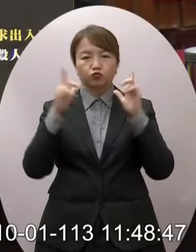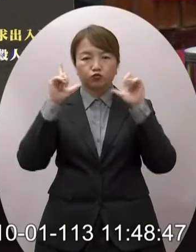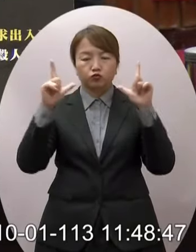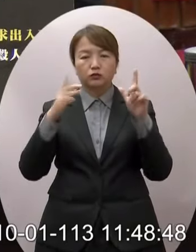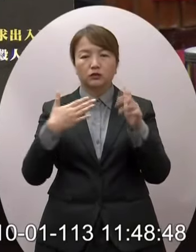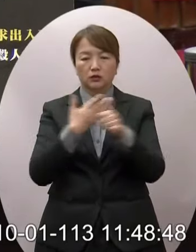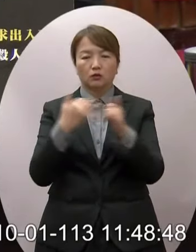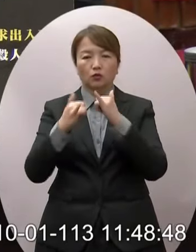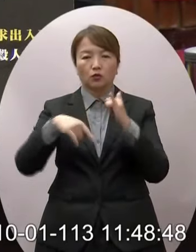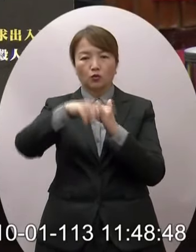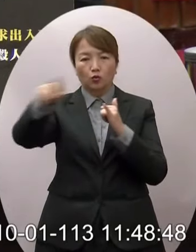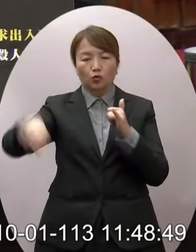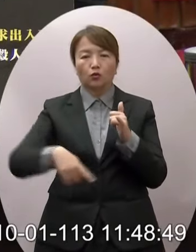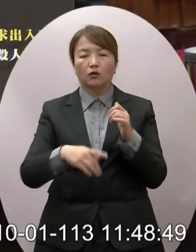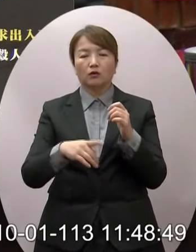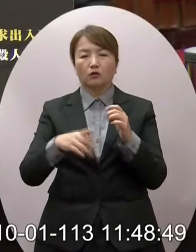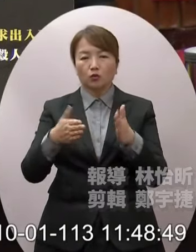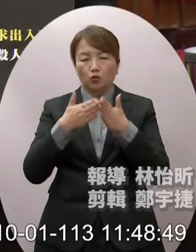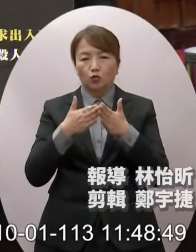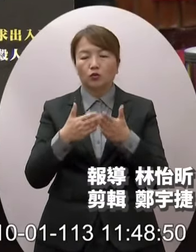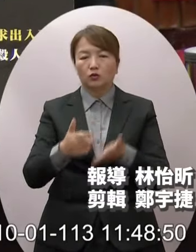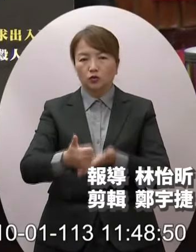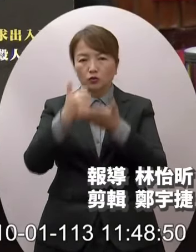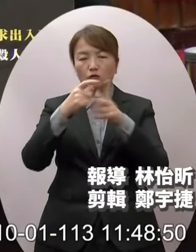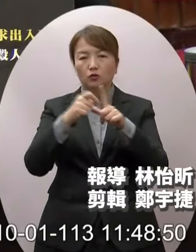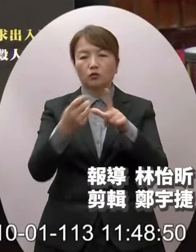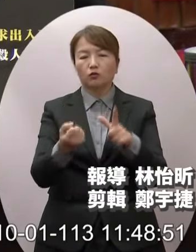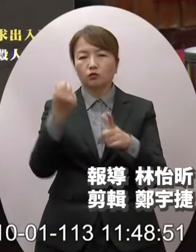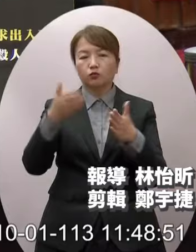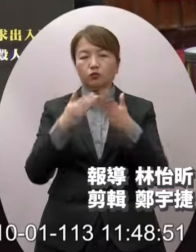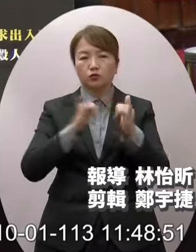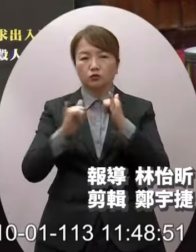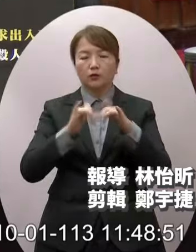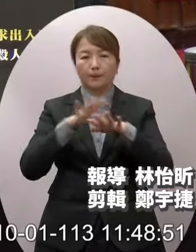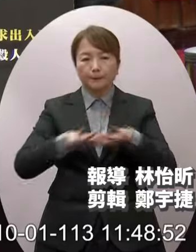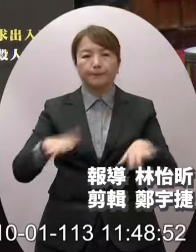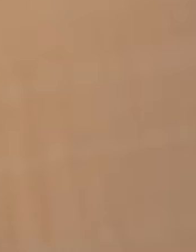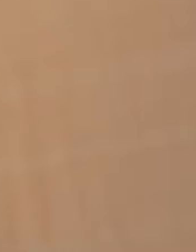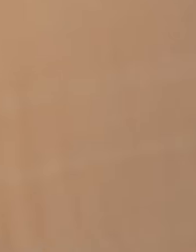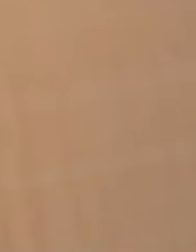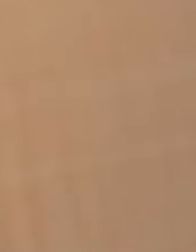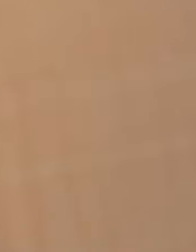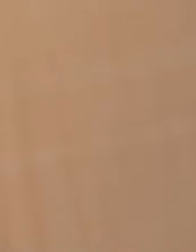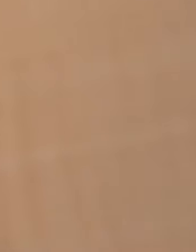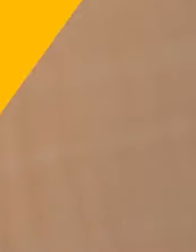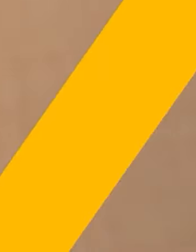我们要让人民要遵守公，要尊重公权力，这样社会才会平安。